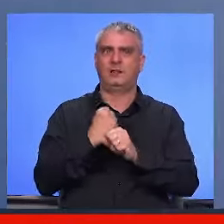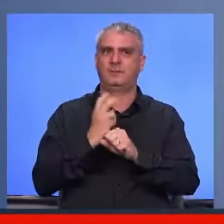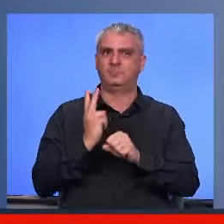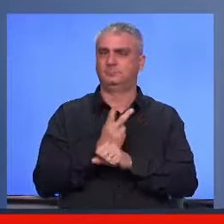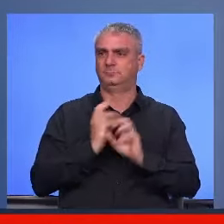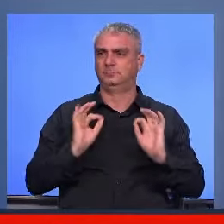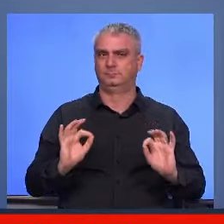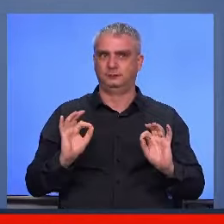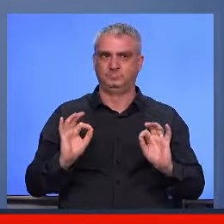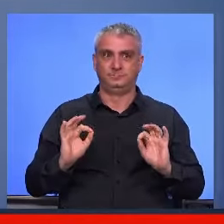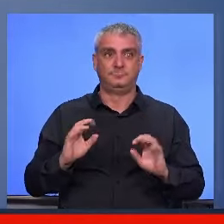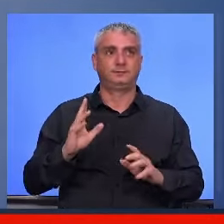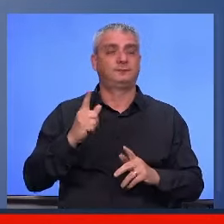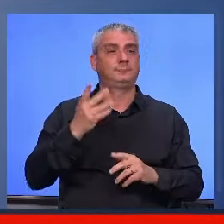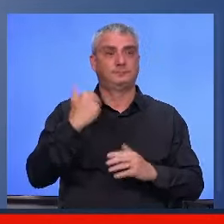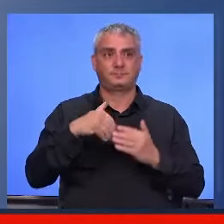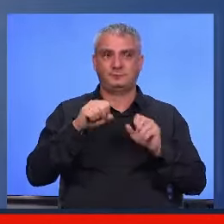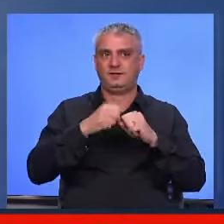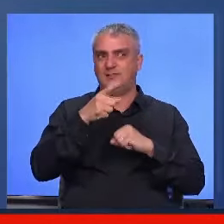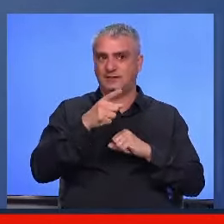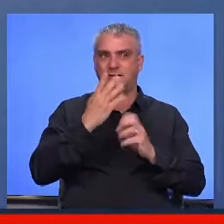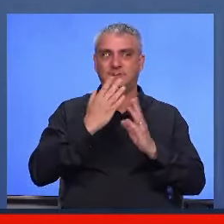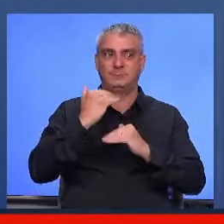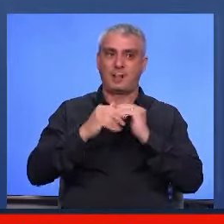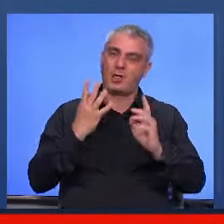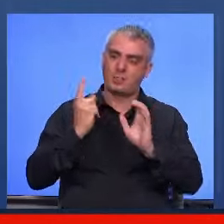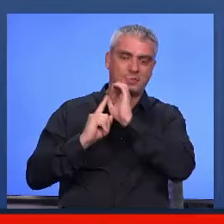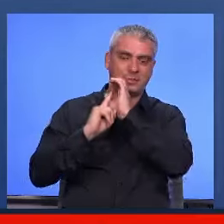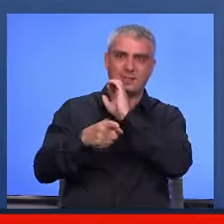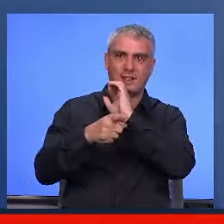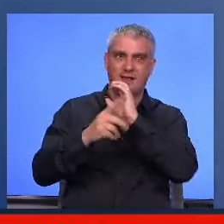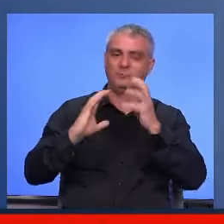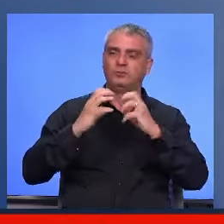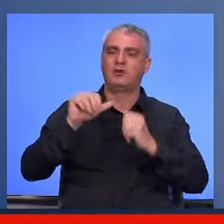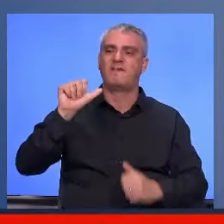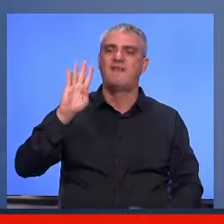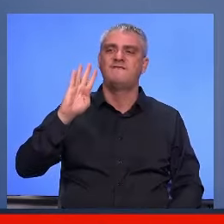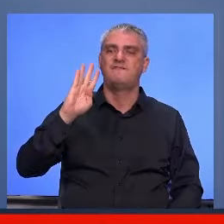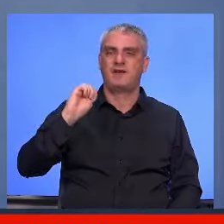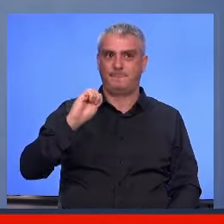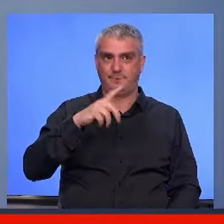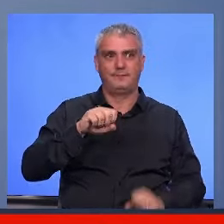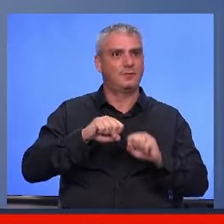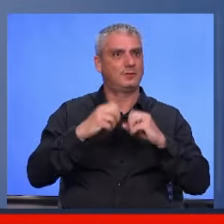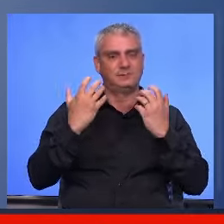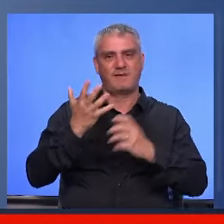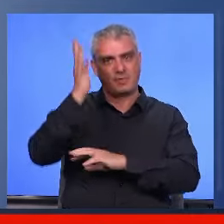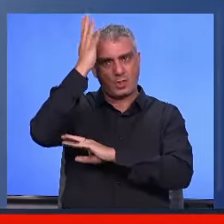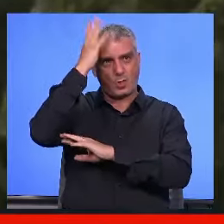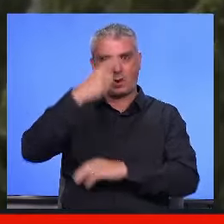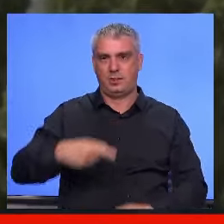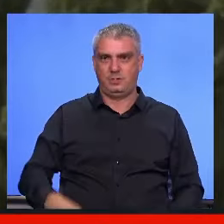מסודרת. לפנות בוקר התגלה גם הנזק הזה, חיזבאללה שיגר עוד טיל נונטט לאביבים, נזק כבד נגרם